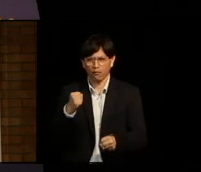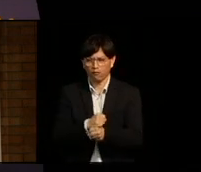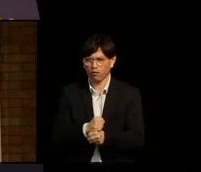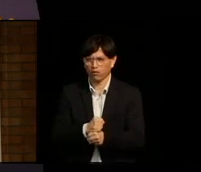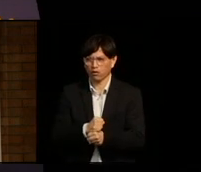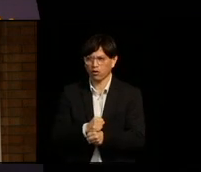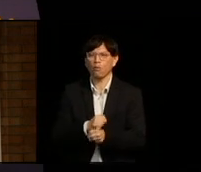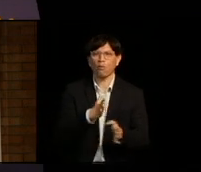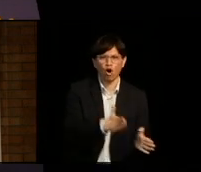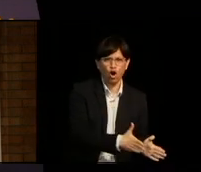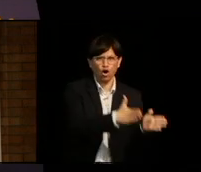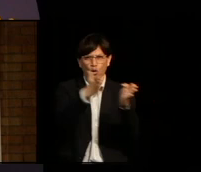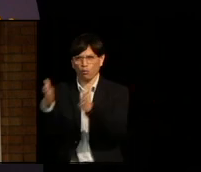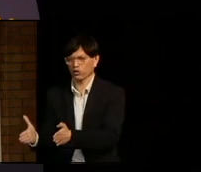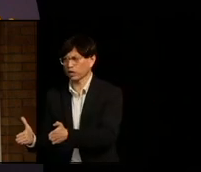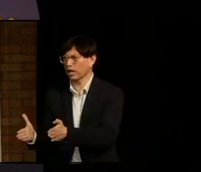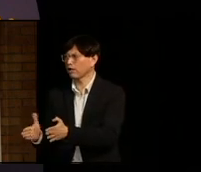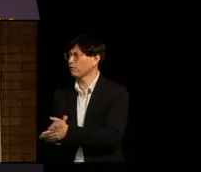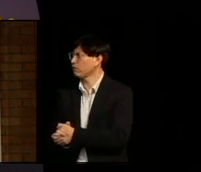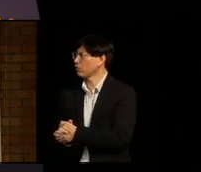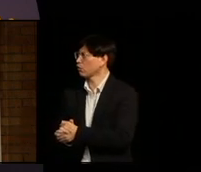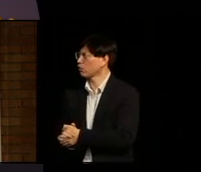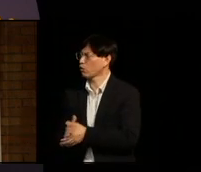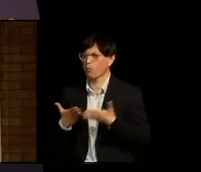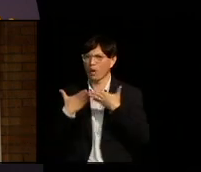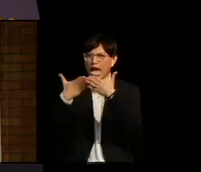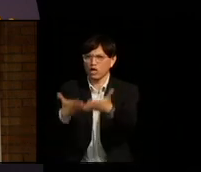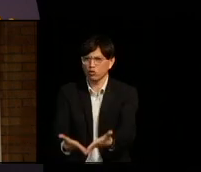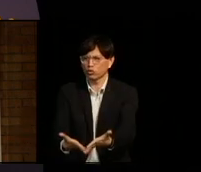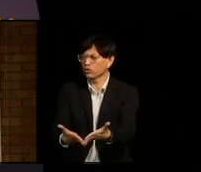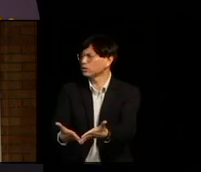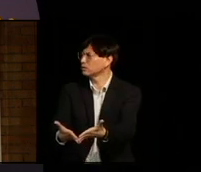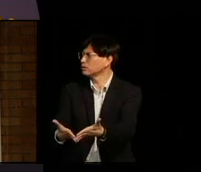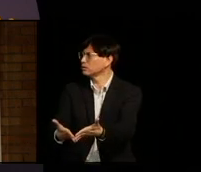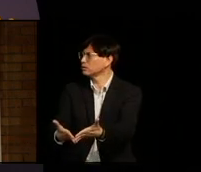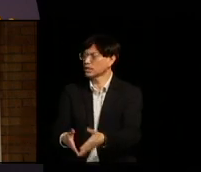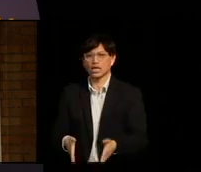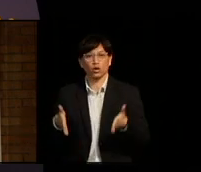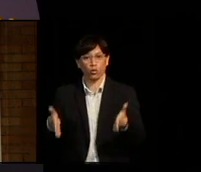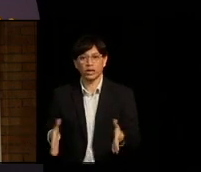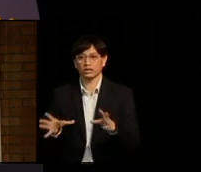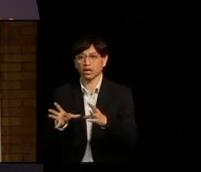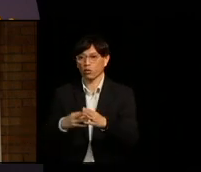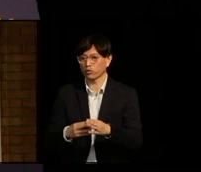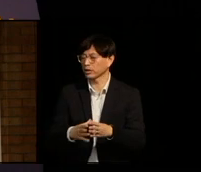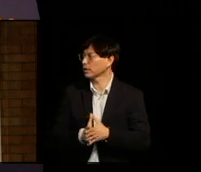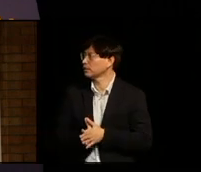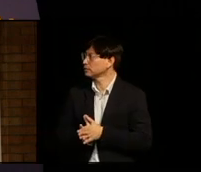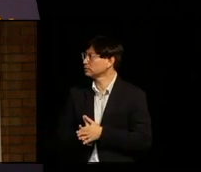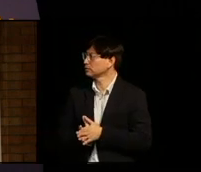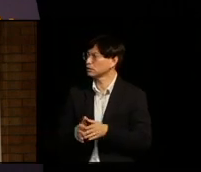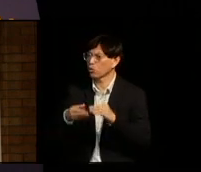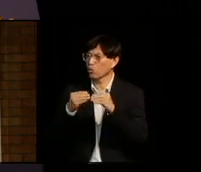lo riportavo diciamo come contributo in in questa sede e in questo